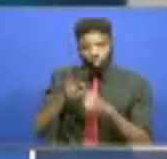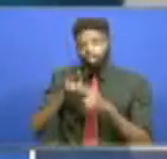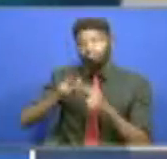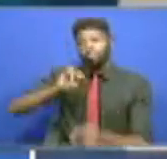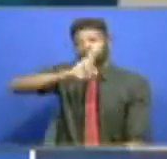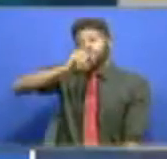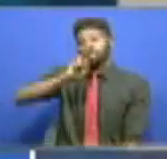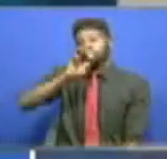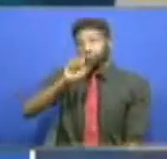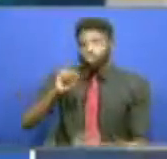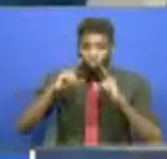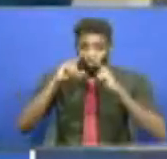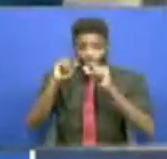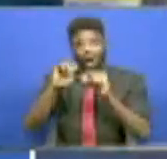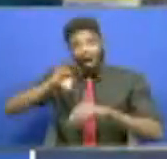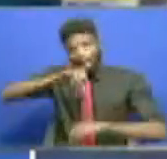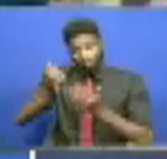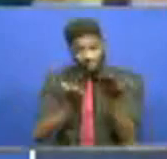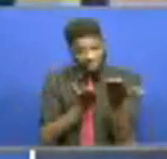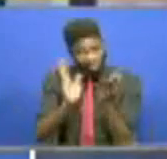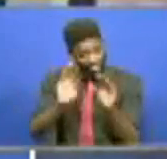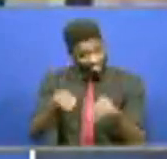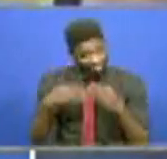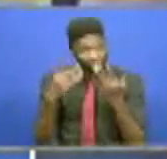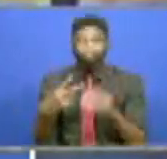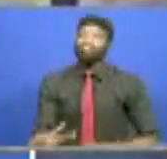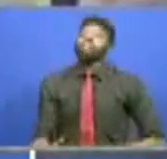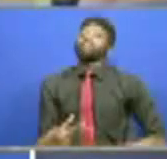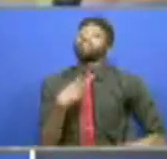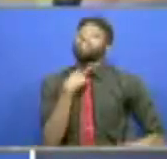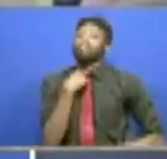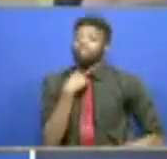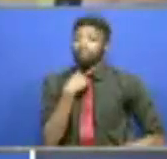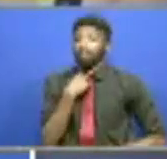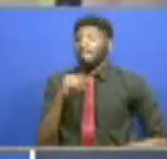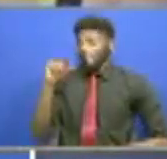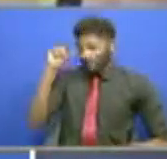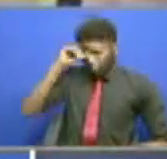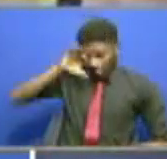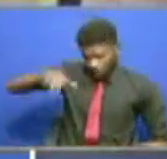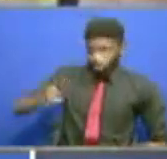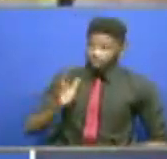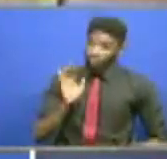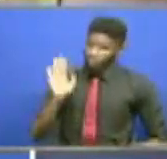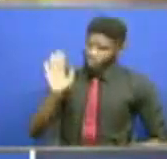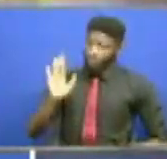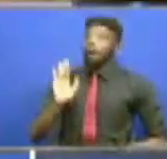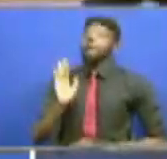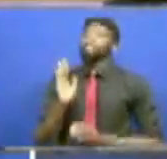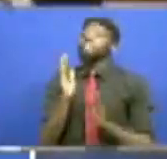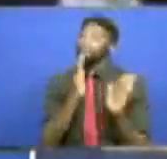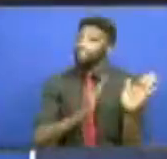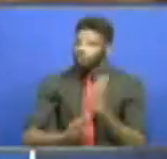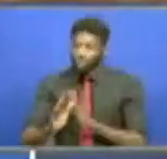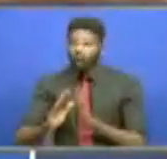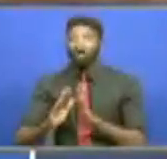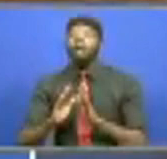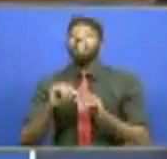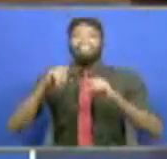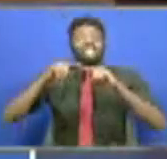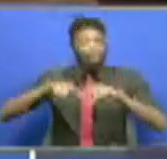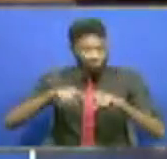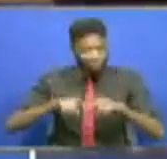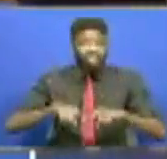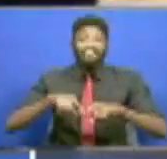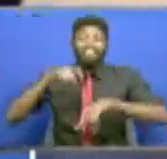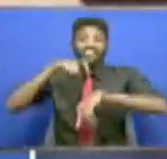ya kaunti huenda ukakwama na kwamba kujiandaa kwa serikali za kaunti kunategemea utoaji kwa wakati unaofaa wa